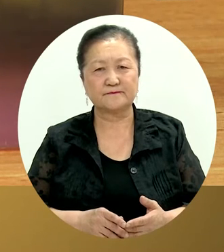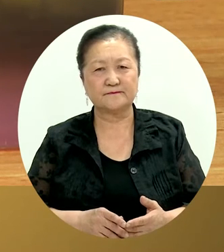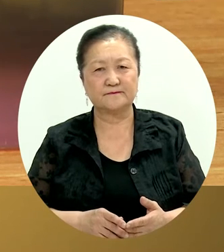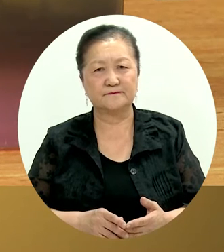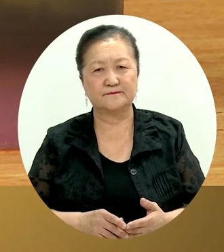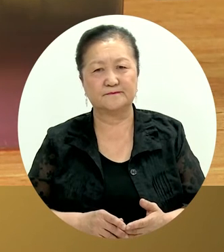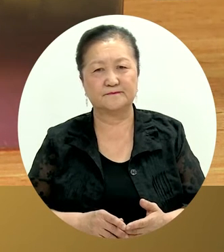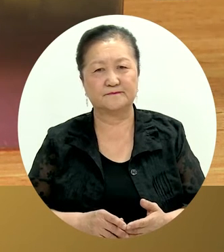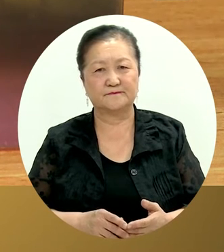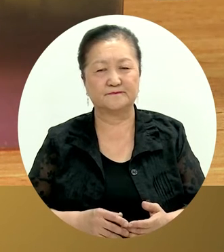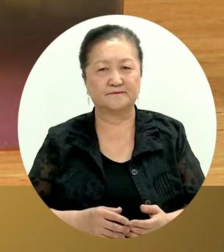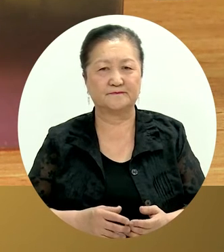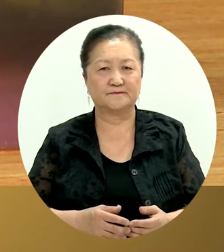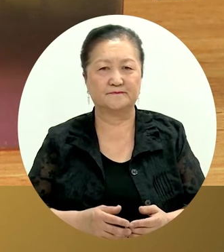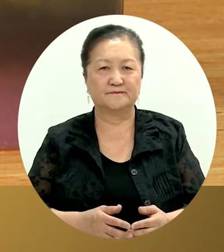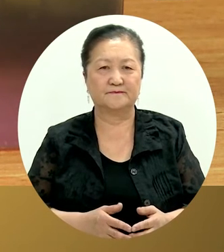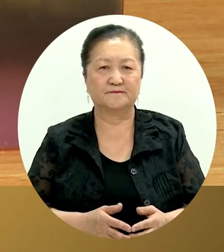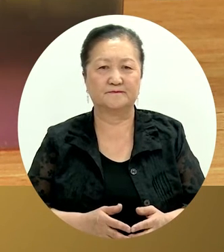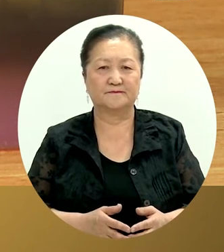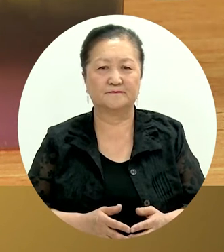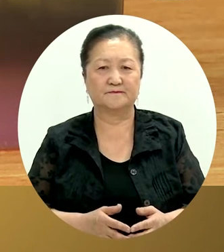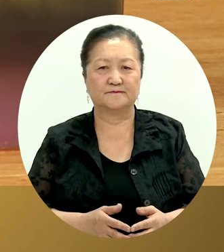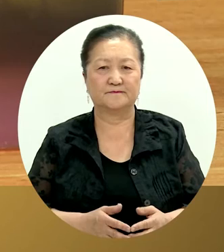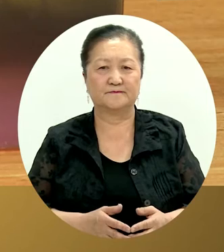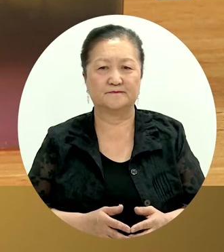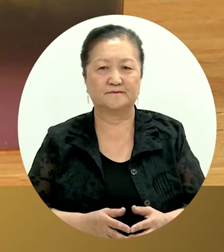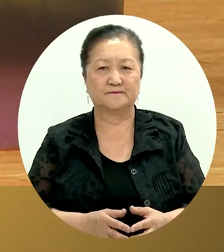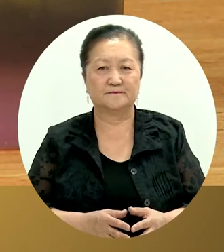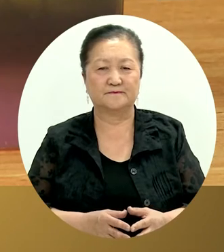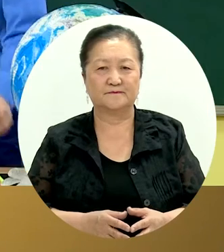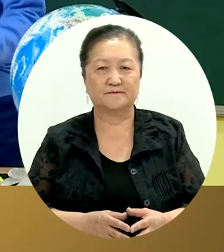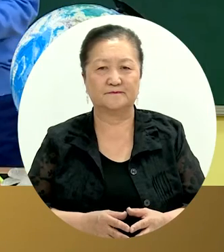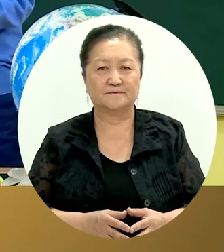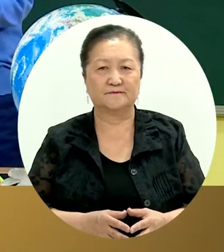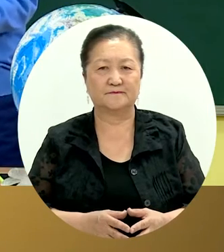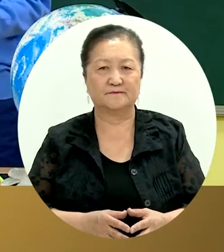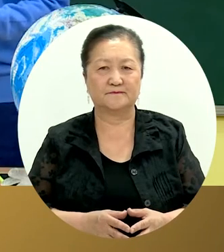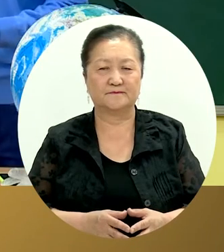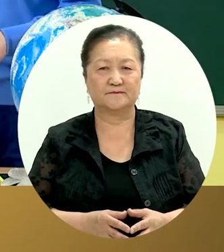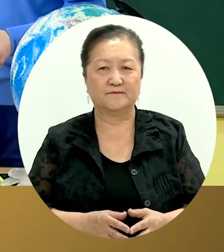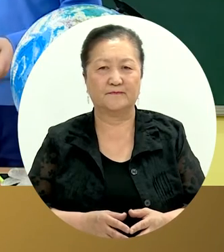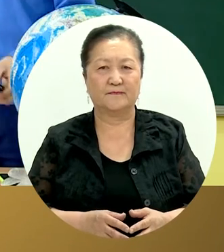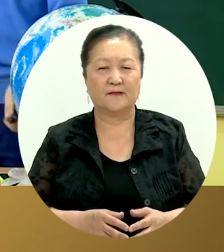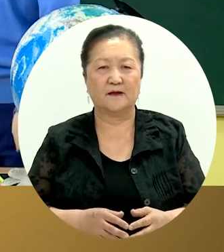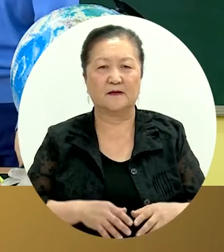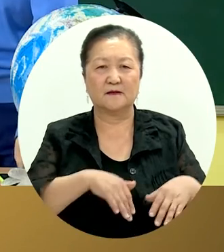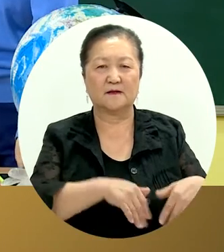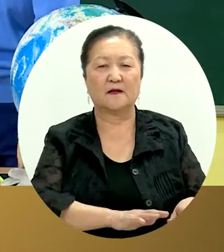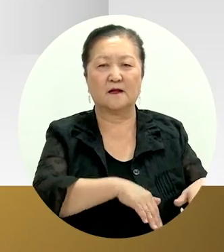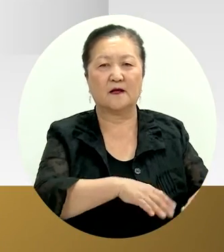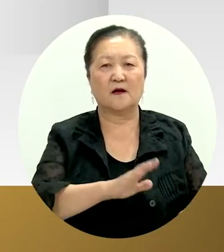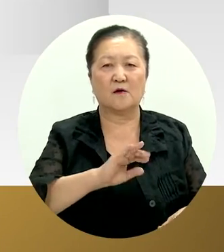тэнгисээс Атлантын далаа руу чиглэсэн юм урсгал явагдаж байна гэж ойлгов. Бас тий. За тэгэхээр энэ далаа урсгал